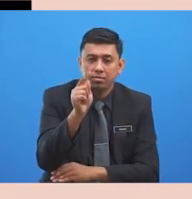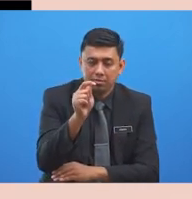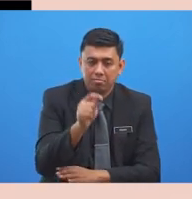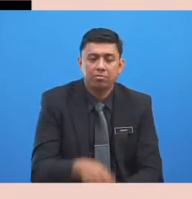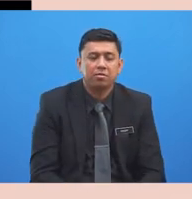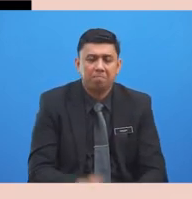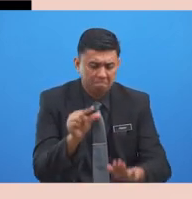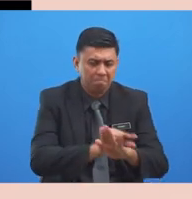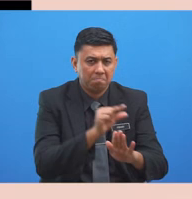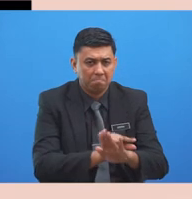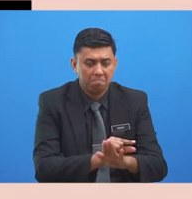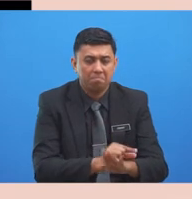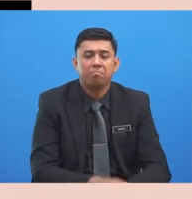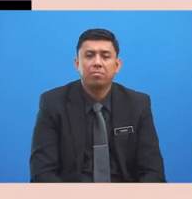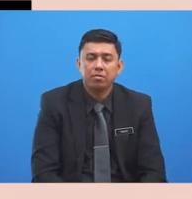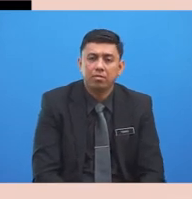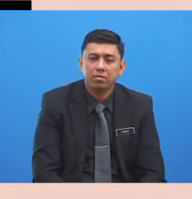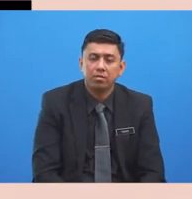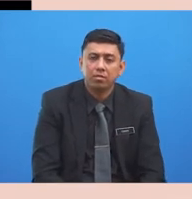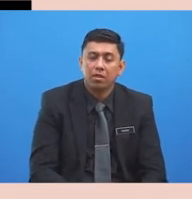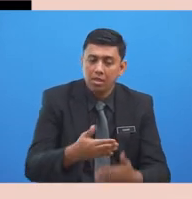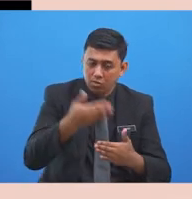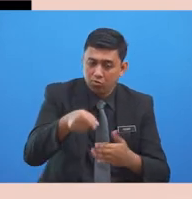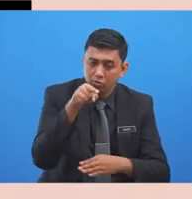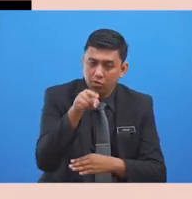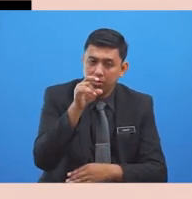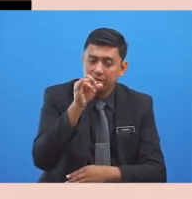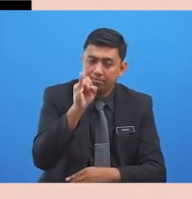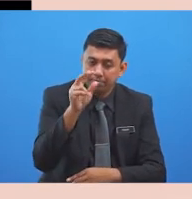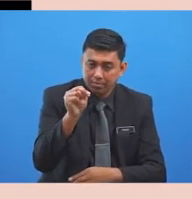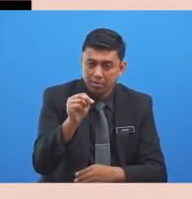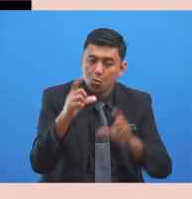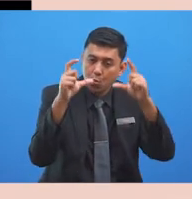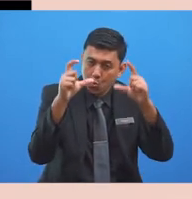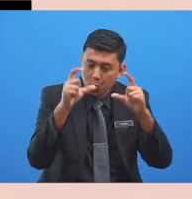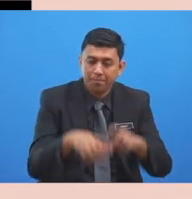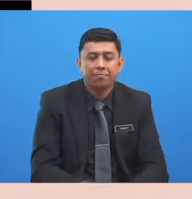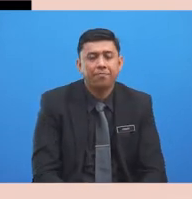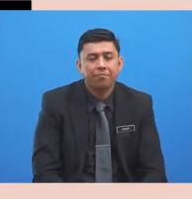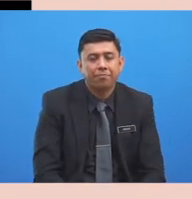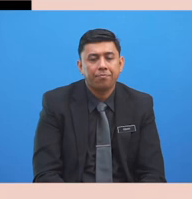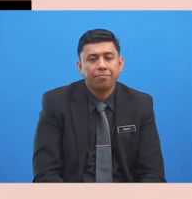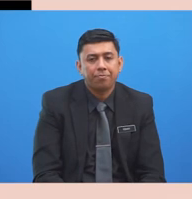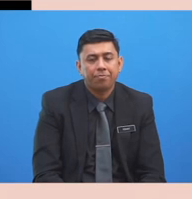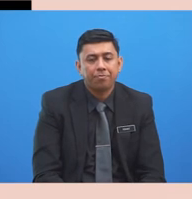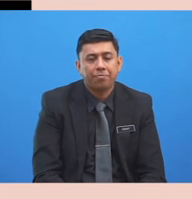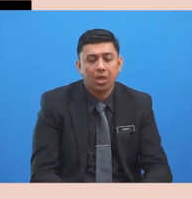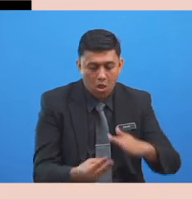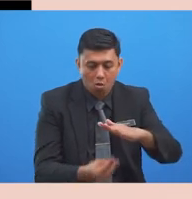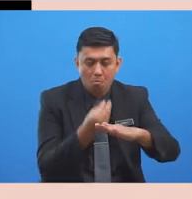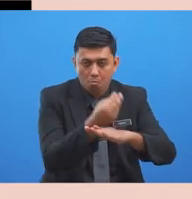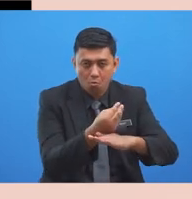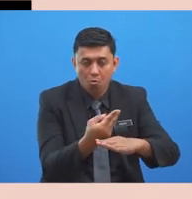yang digunakan ialah next in kurungan. Output yang terhasil